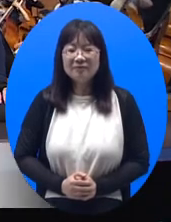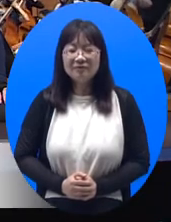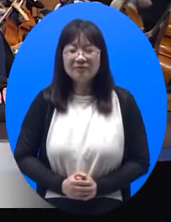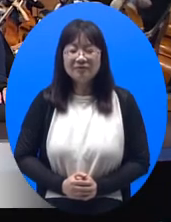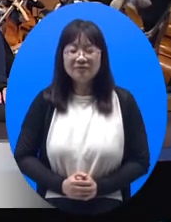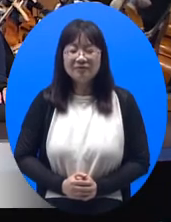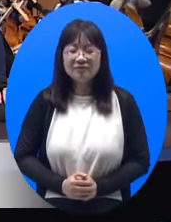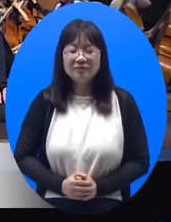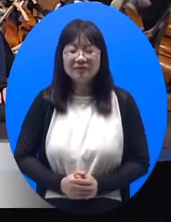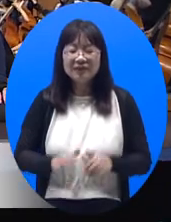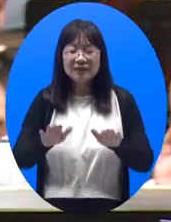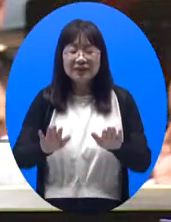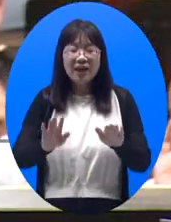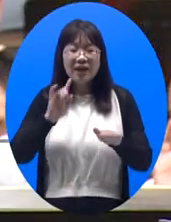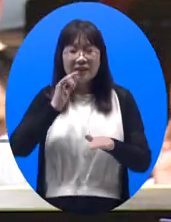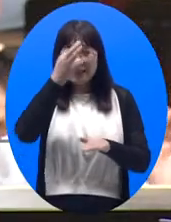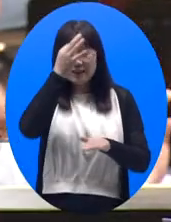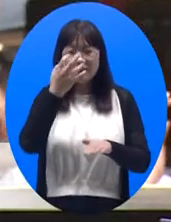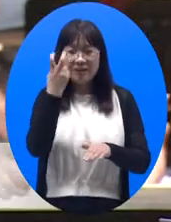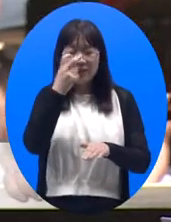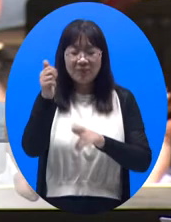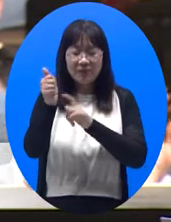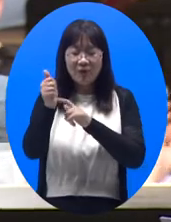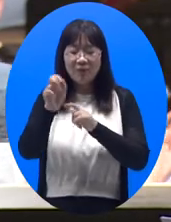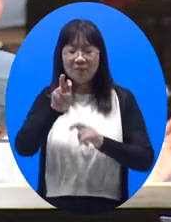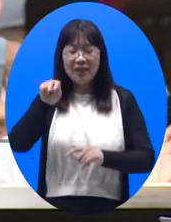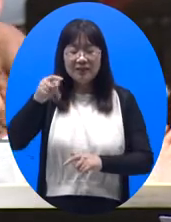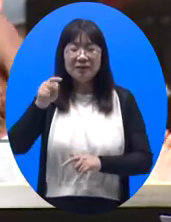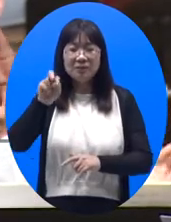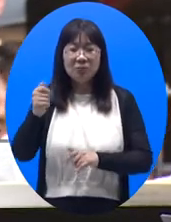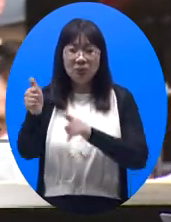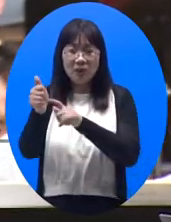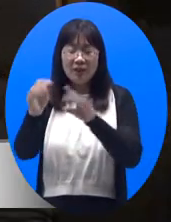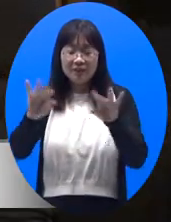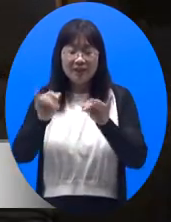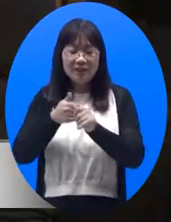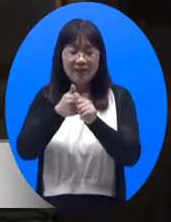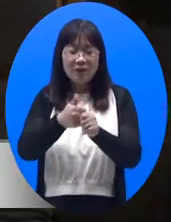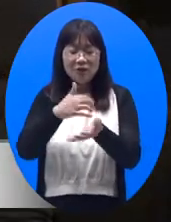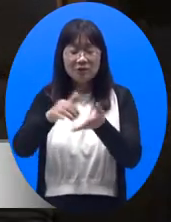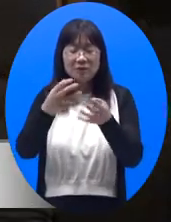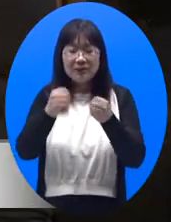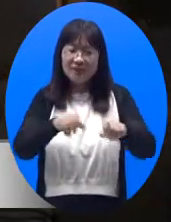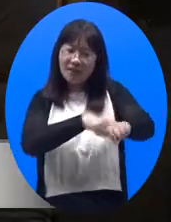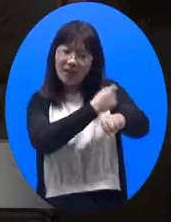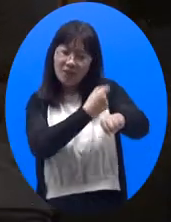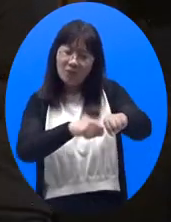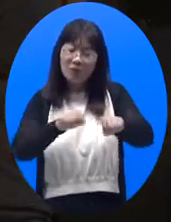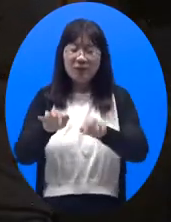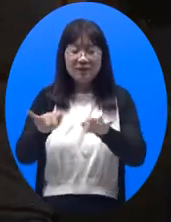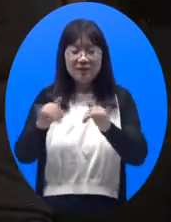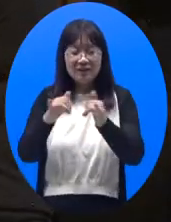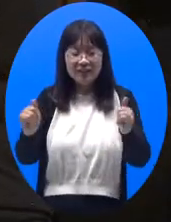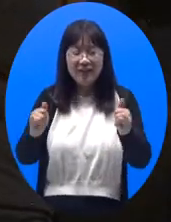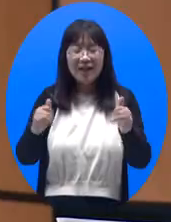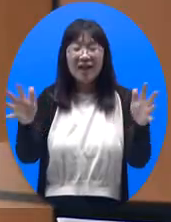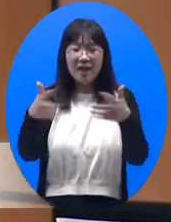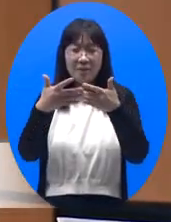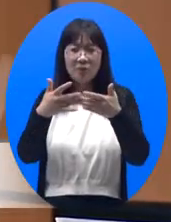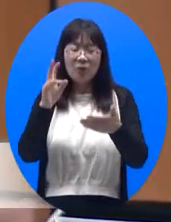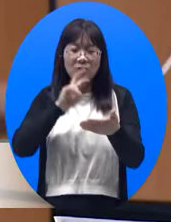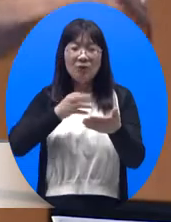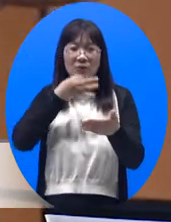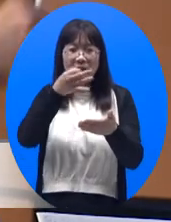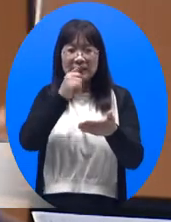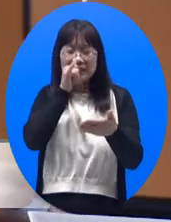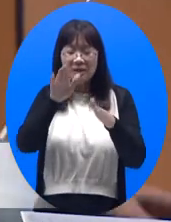경기 필하모니 오케스트라 예술감독 마스모 자네티의 지휘에 맞춰 수십 명의 연주자들이 아름다운 하모니를 이뤄냅니다. 마시모 자네티가